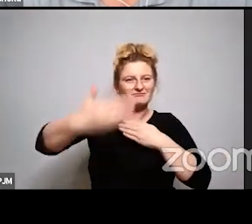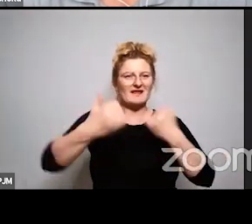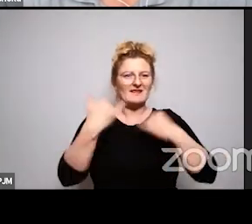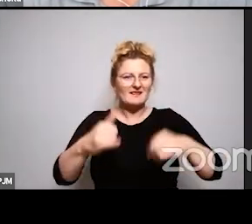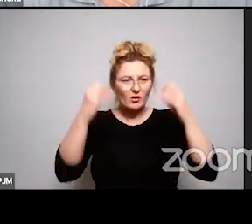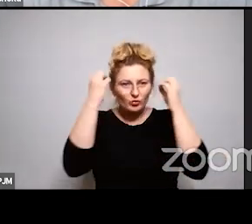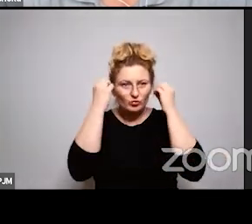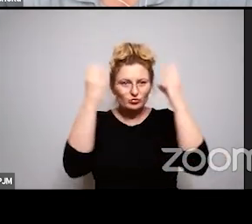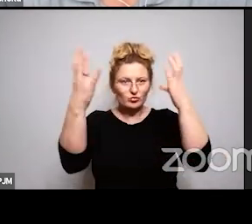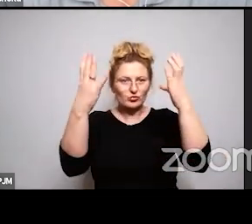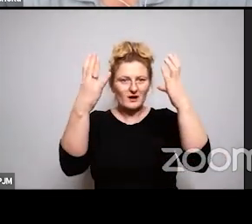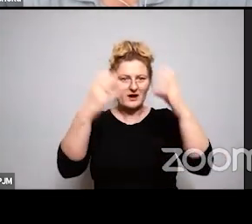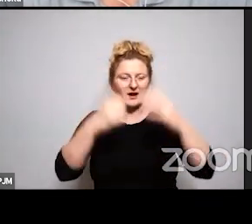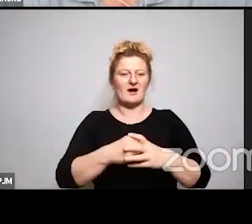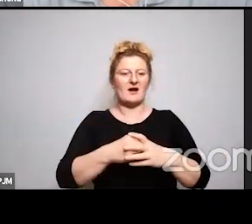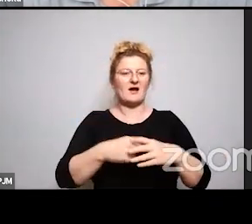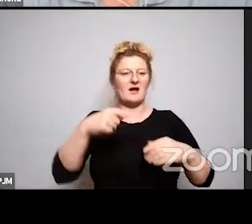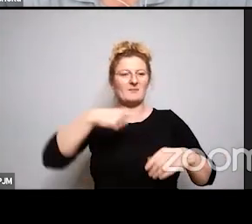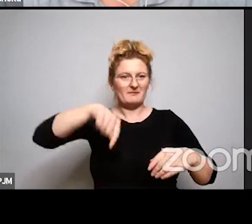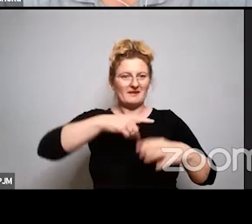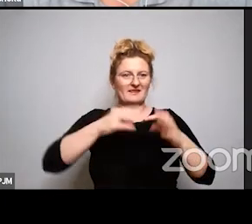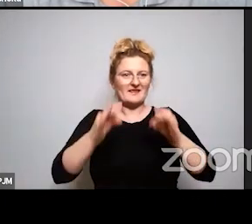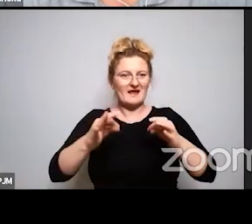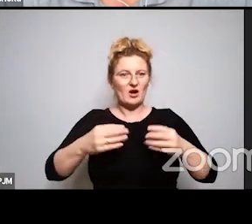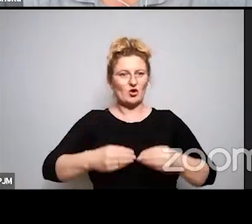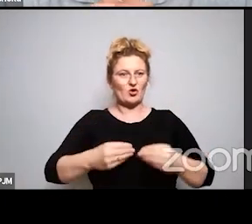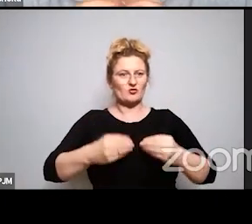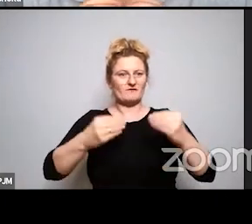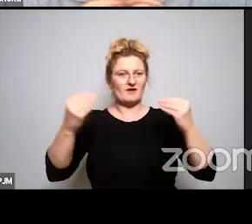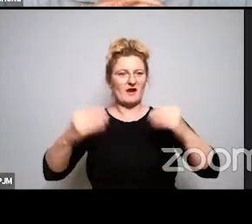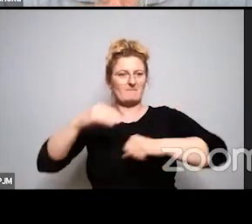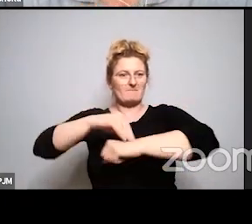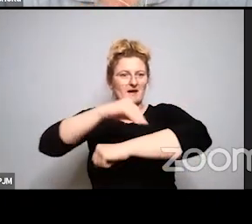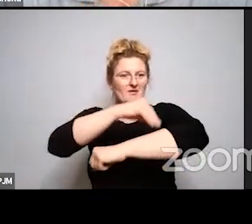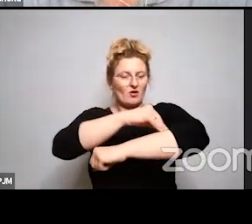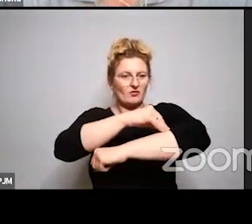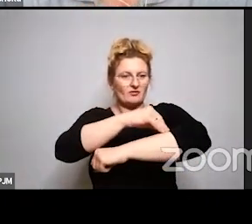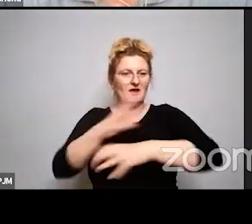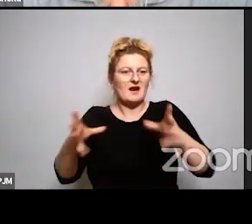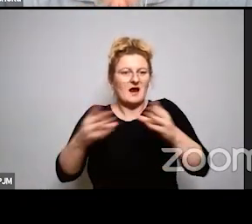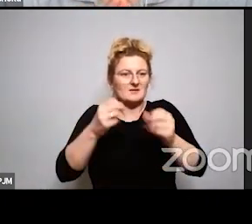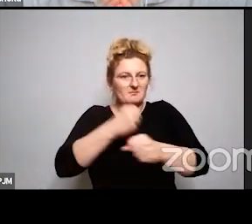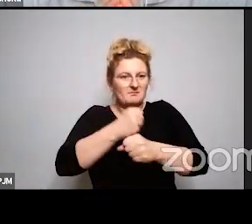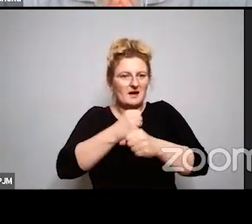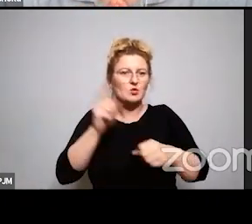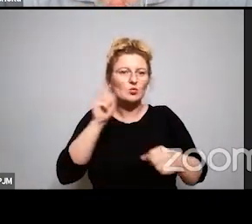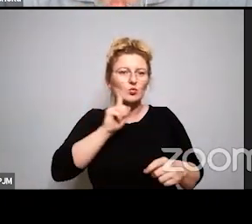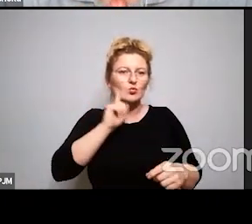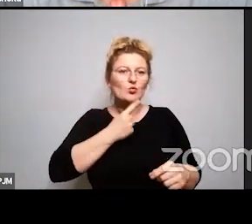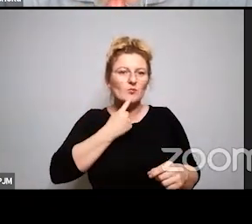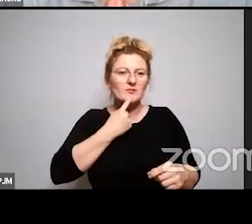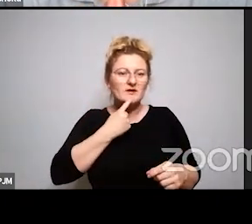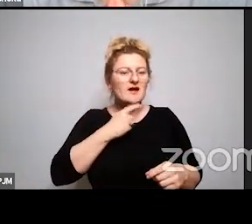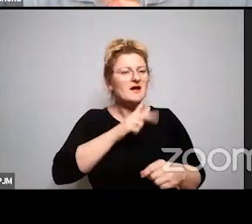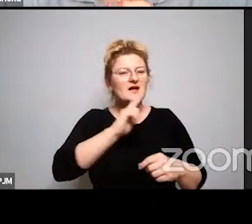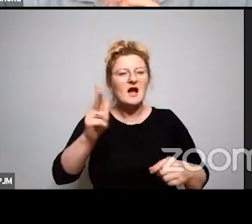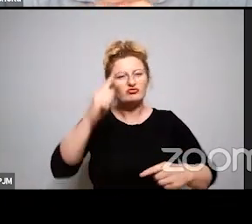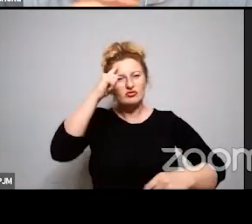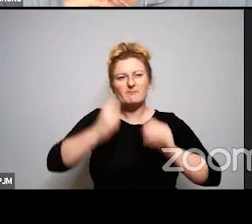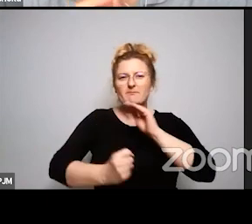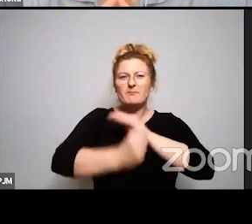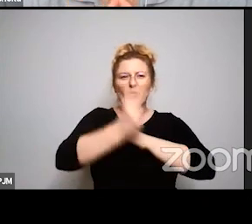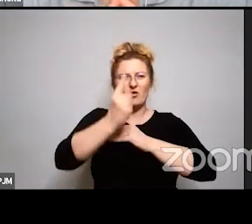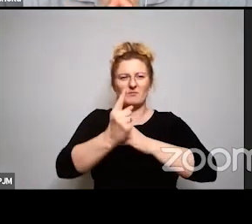kulturze. My w tym momencie rozwijamy metodę pracy z chłopcami i dla nas każda taka inspiracja